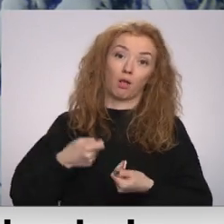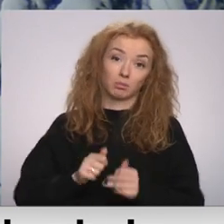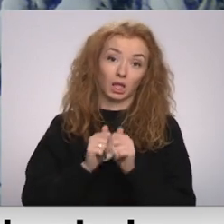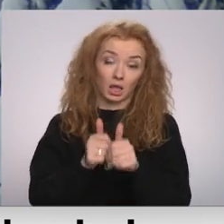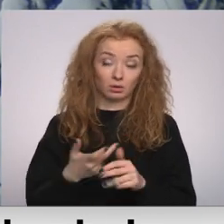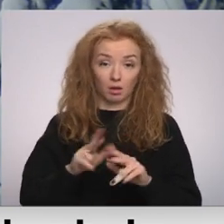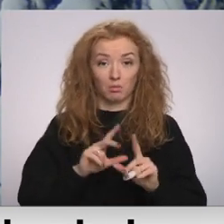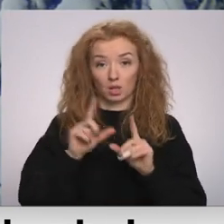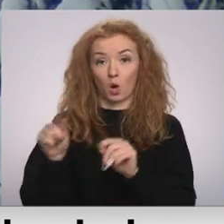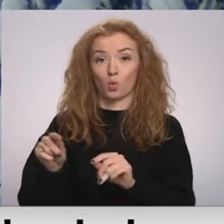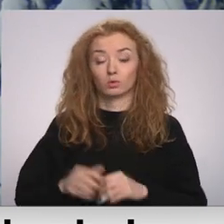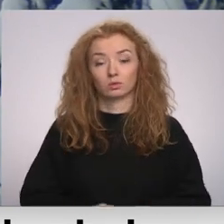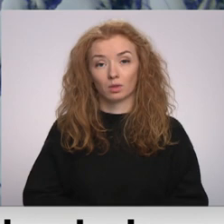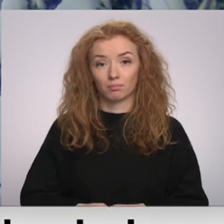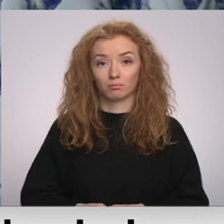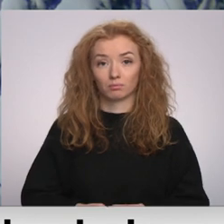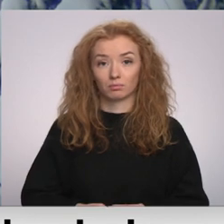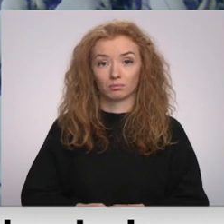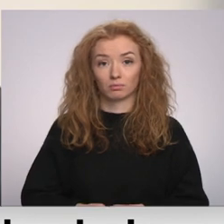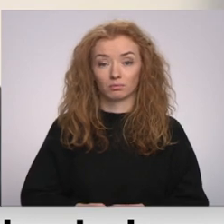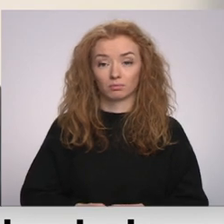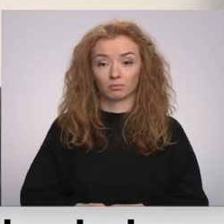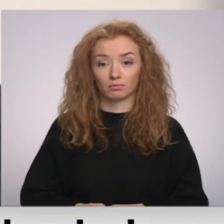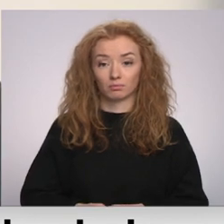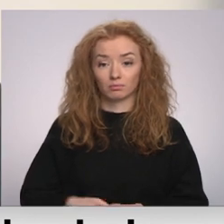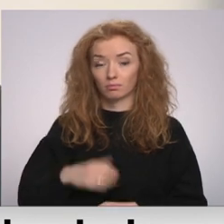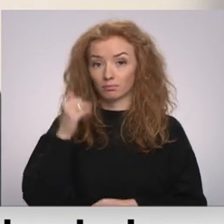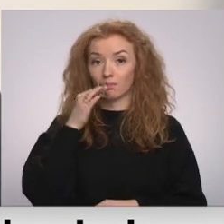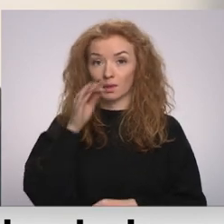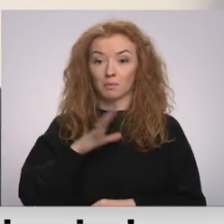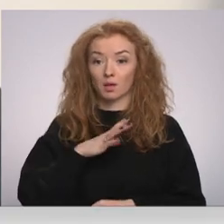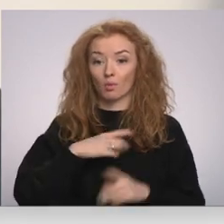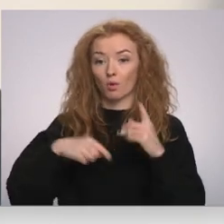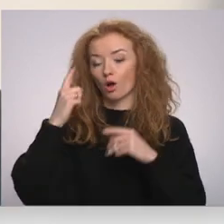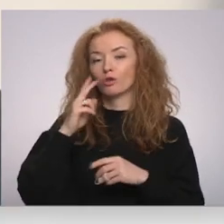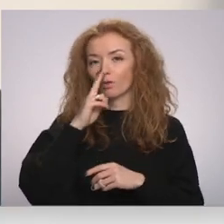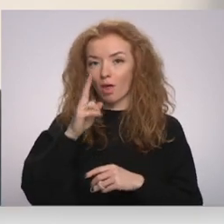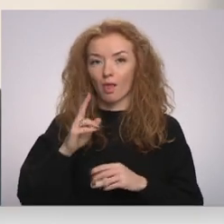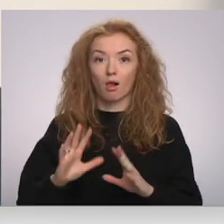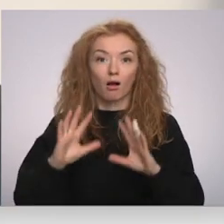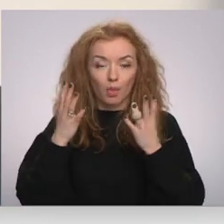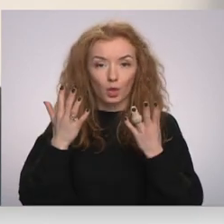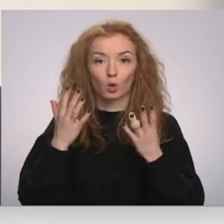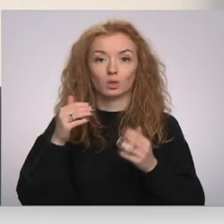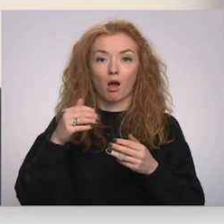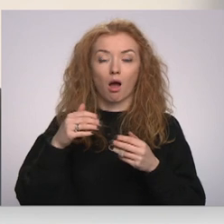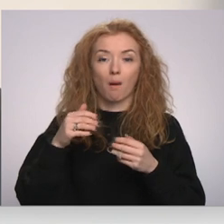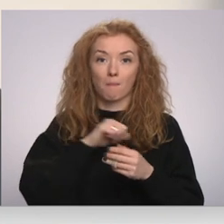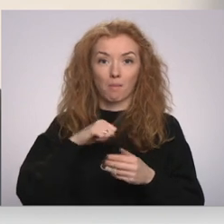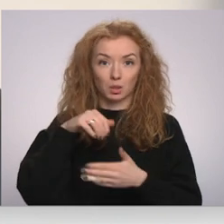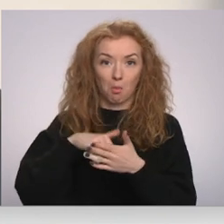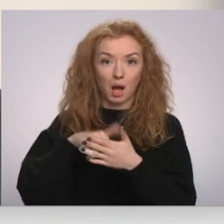braucam. Ja ir kur nebējis izpieja, jau trūkom. Mums pat ir gadījumi pagājušā nedēļā, kad pastnieki ir